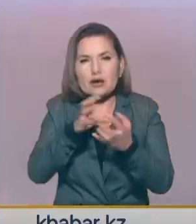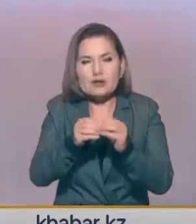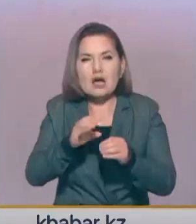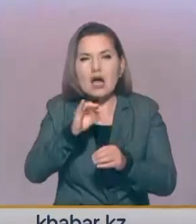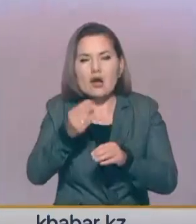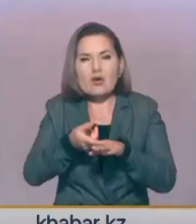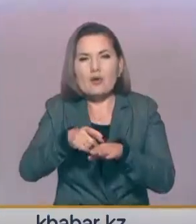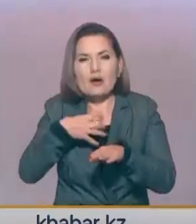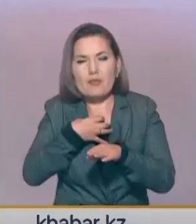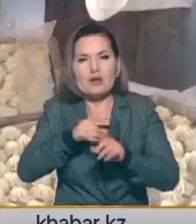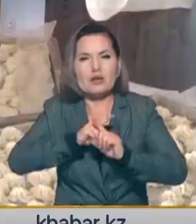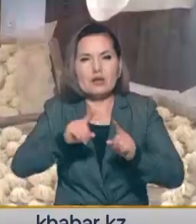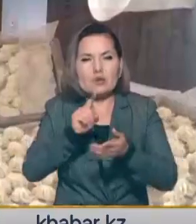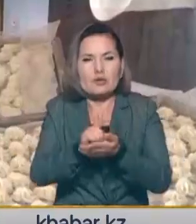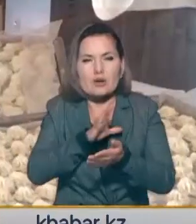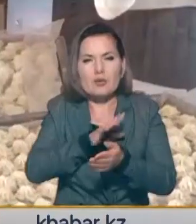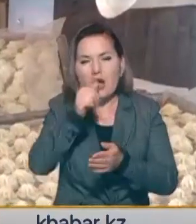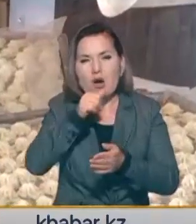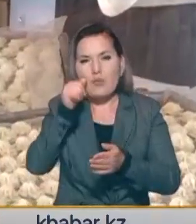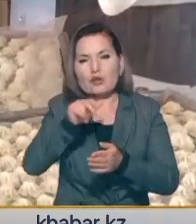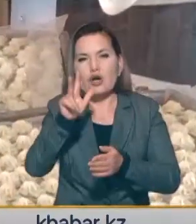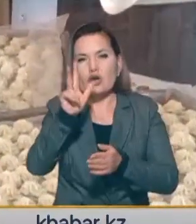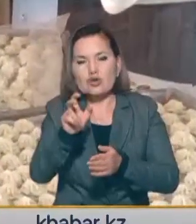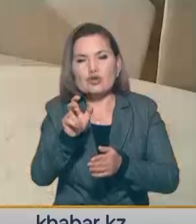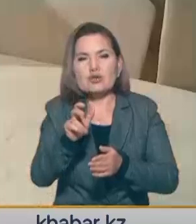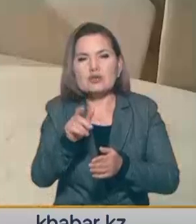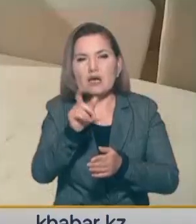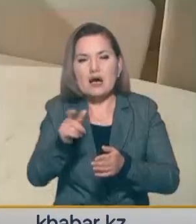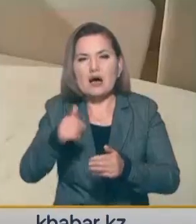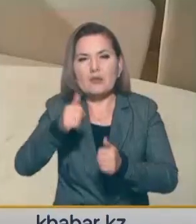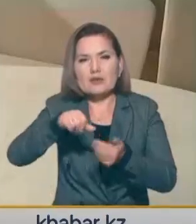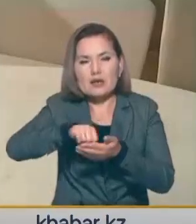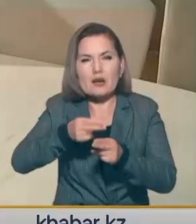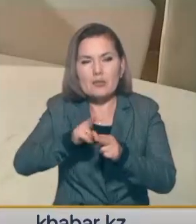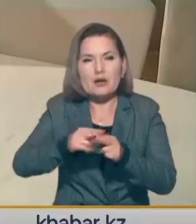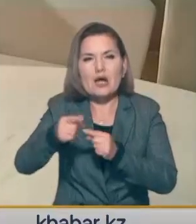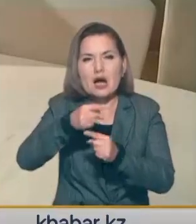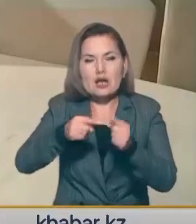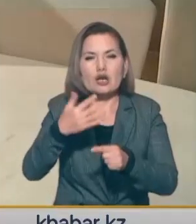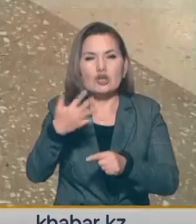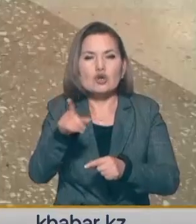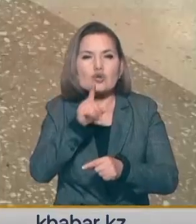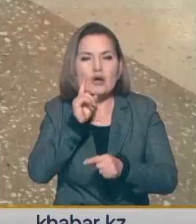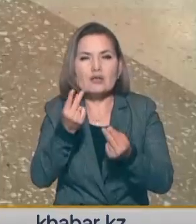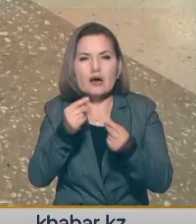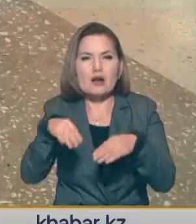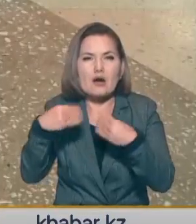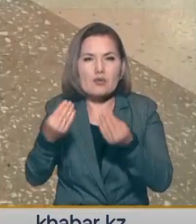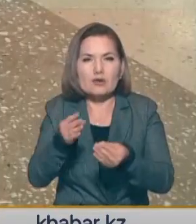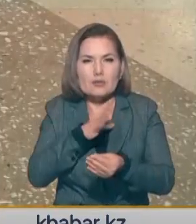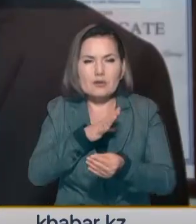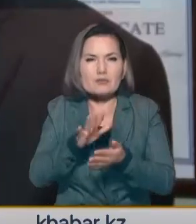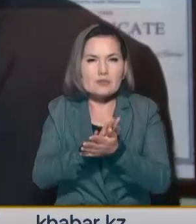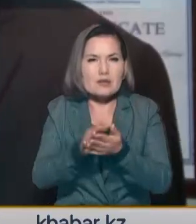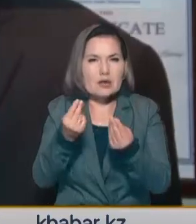әлеуметтік маңыздылығымен ерекшеленуі тиіс. Өткен жылы 300 қатысушының ішінен шағын кәсіпкерліктің түрлі тетігін тапқан 50 жасқа осындай қайтарымсыз қаржылай қолдау